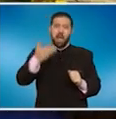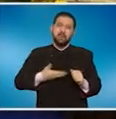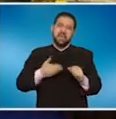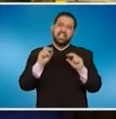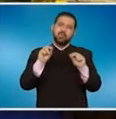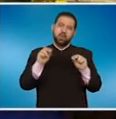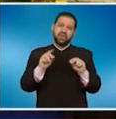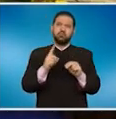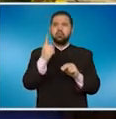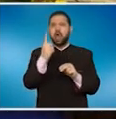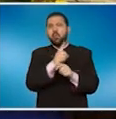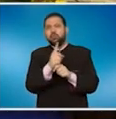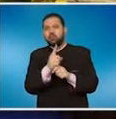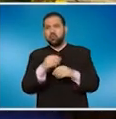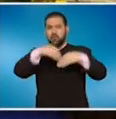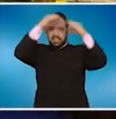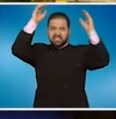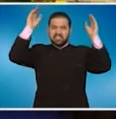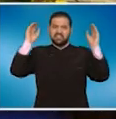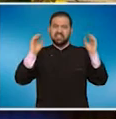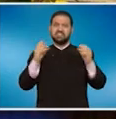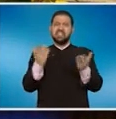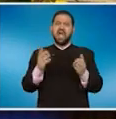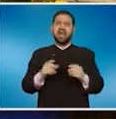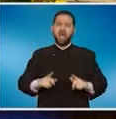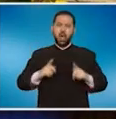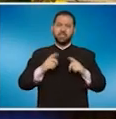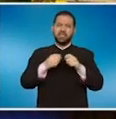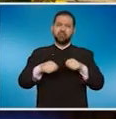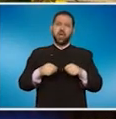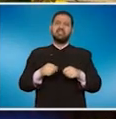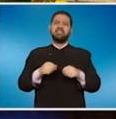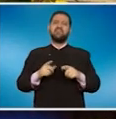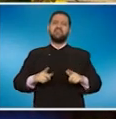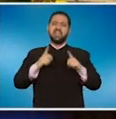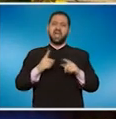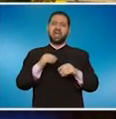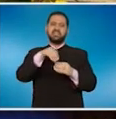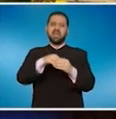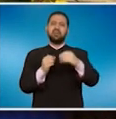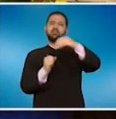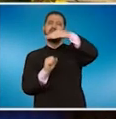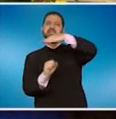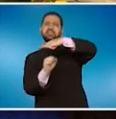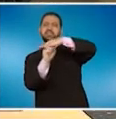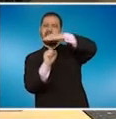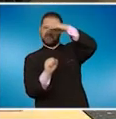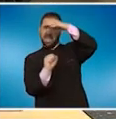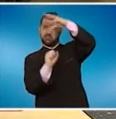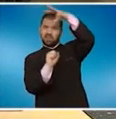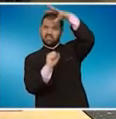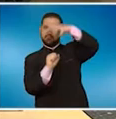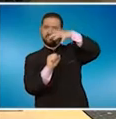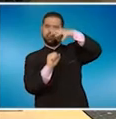profesor, și la faptul că sfinții stâlpnici se luptau de fapt cu aceste duhuri ale răutății care sunt în